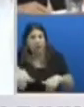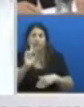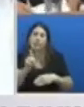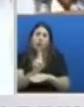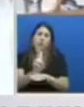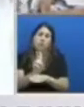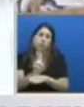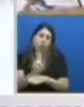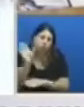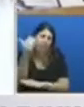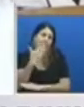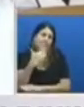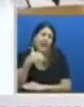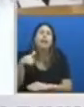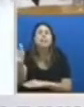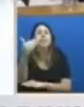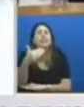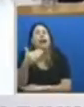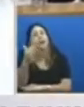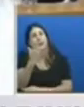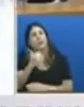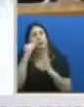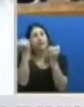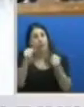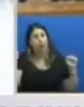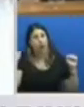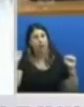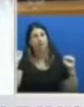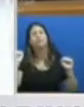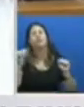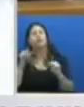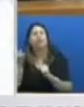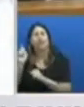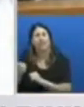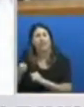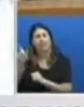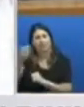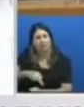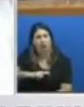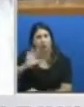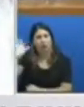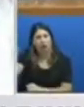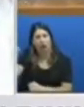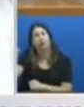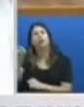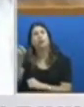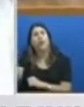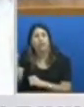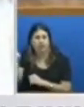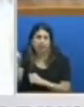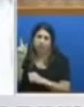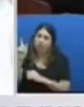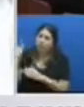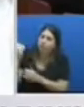שהשופט אמית יהיה נשיא בית המשפט העליון התעוזה שלו לומר ליושב ראש ועדת חוקה שהכי טוב זה שהוא יסיים את הדברים שלו כי רוטמן ברוב